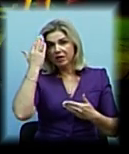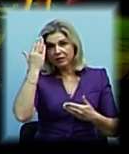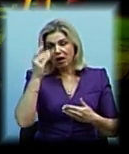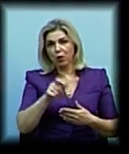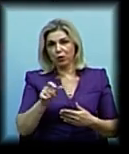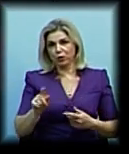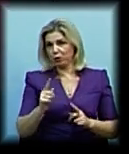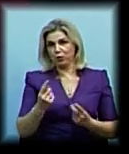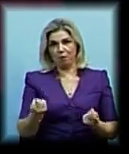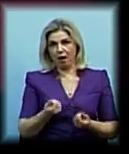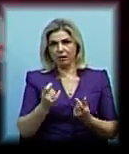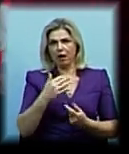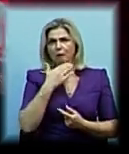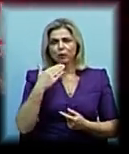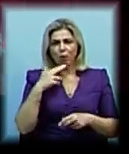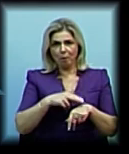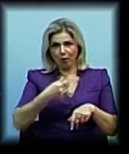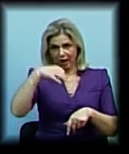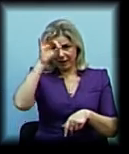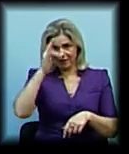мало. І забагато поліції на концерті.